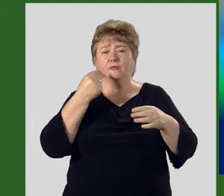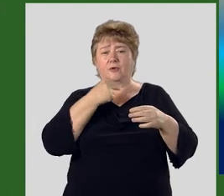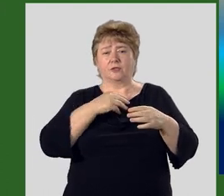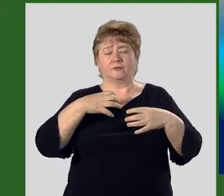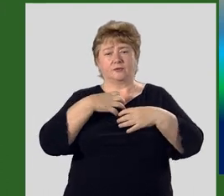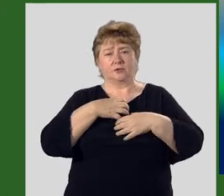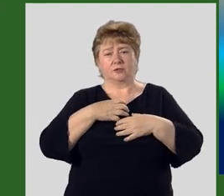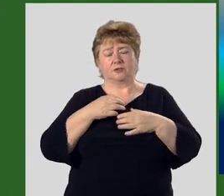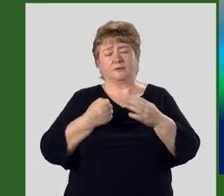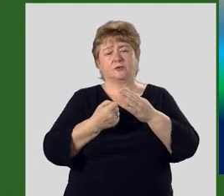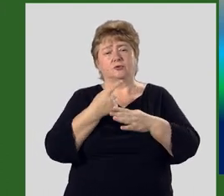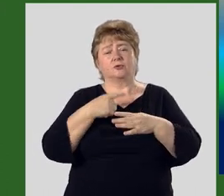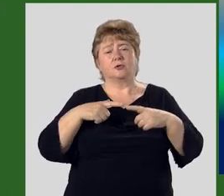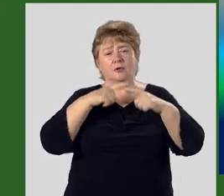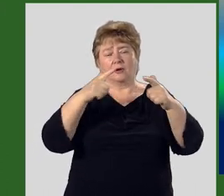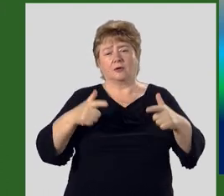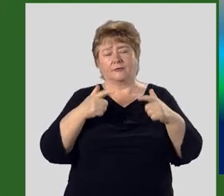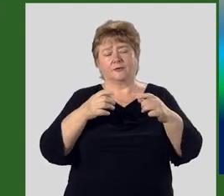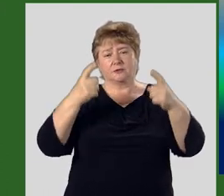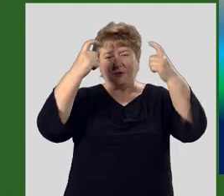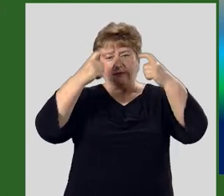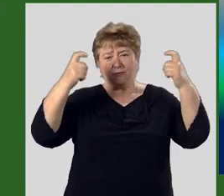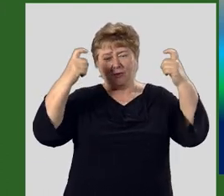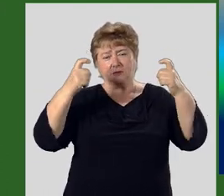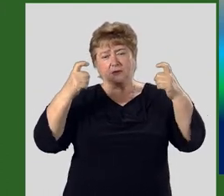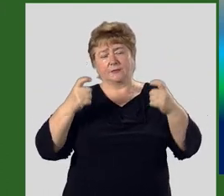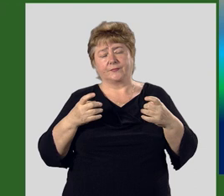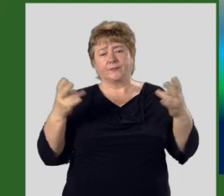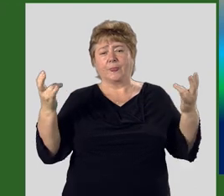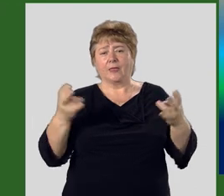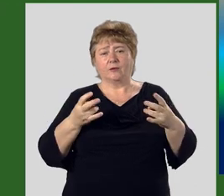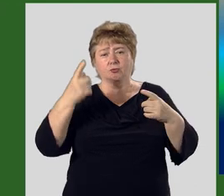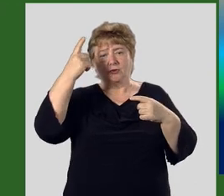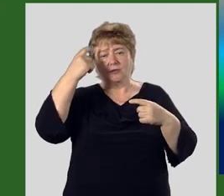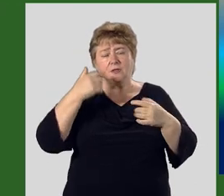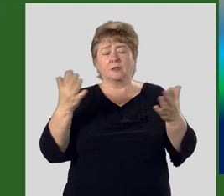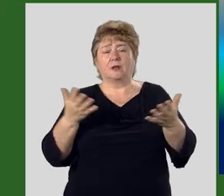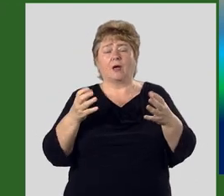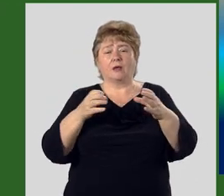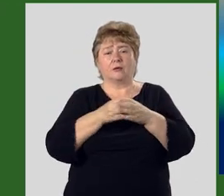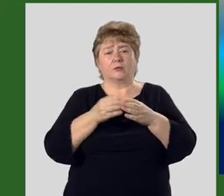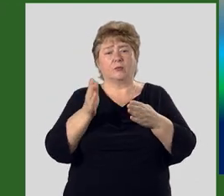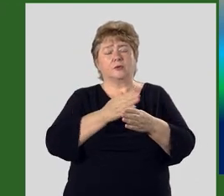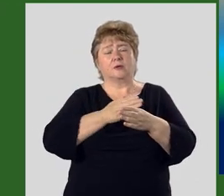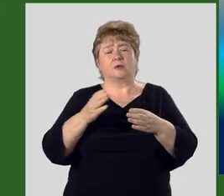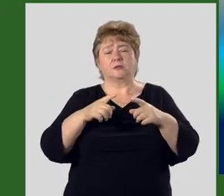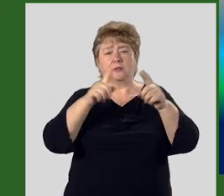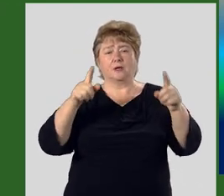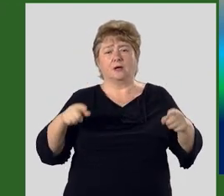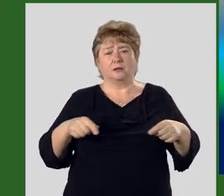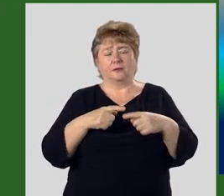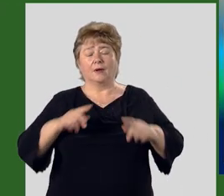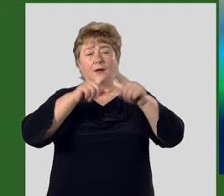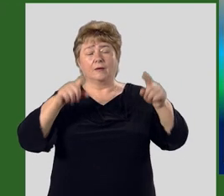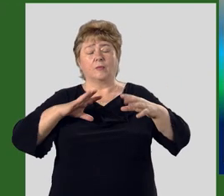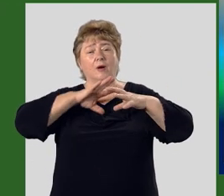качестве важнейшего источника географической информации, надо знать, на какие группы делятся карты.